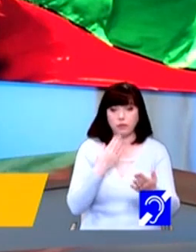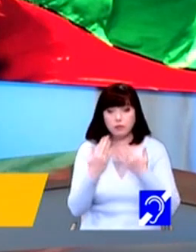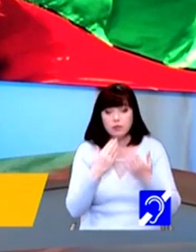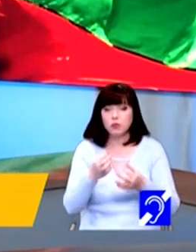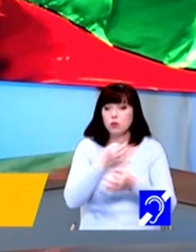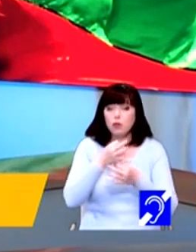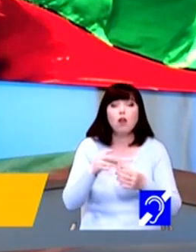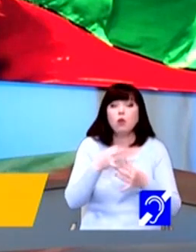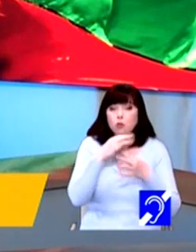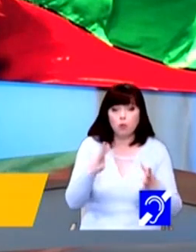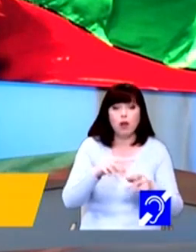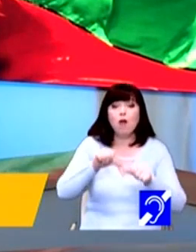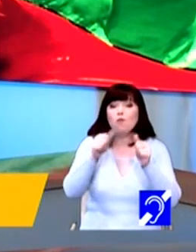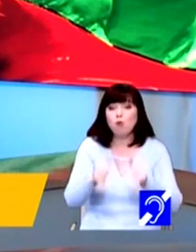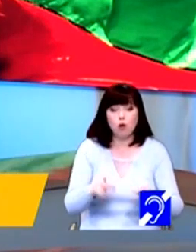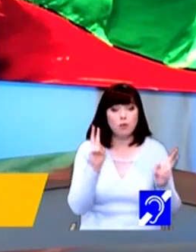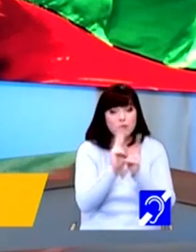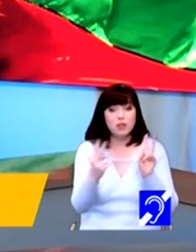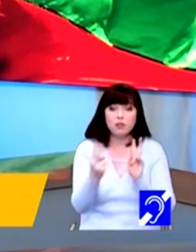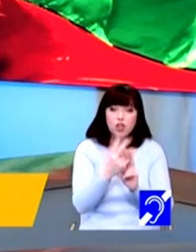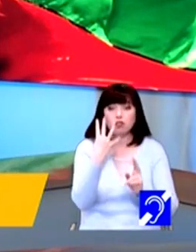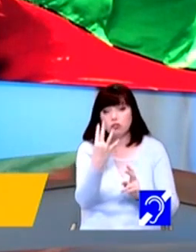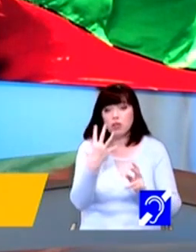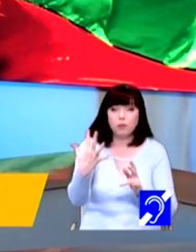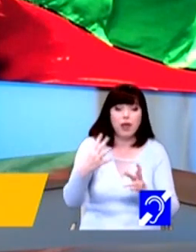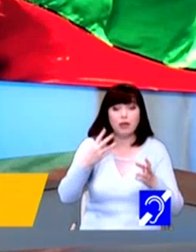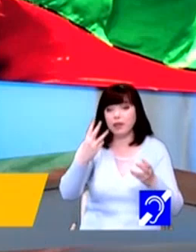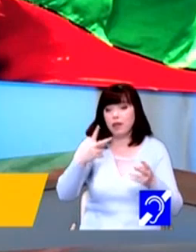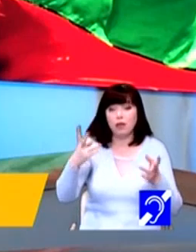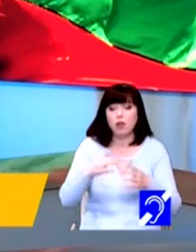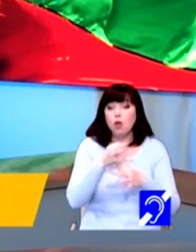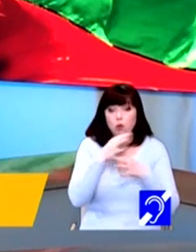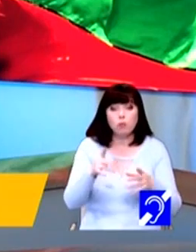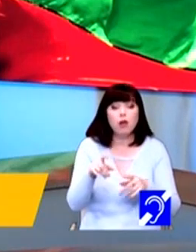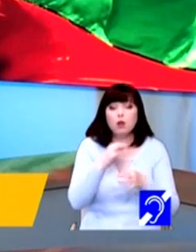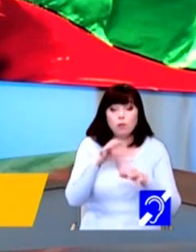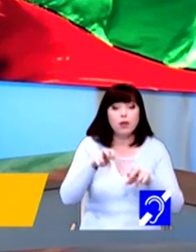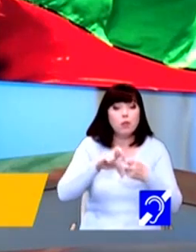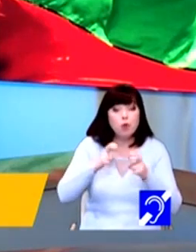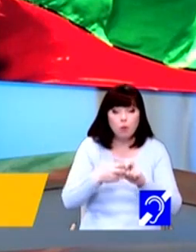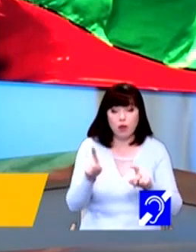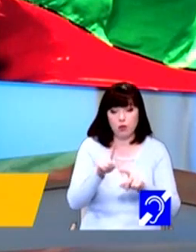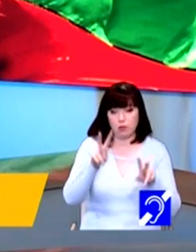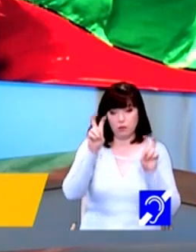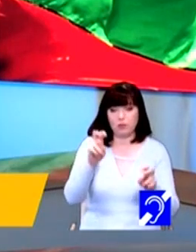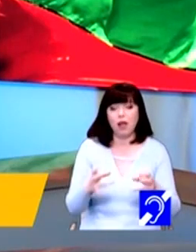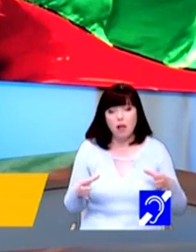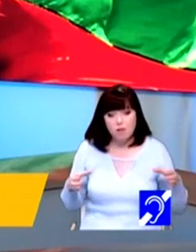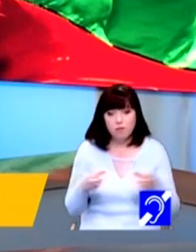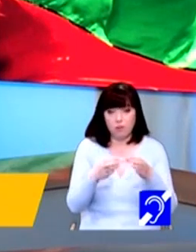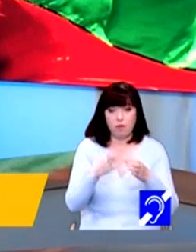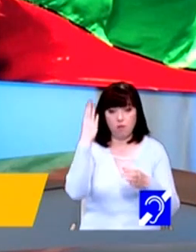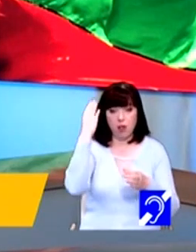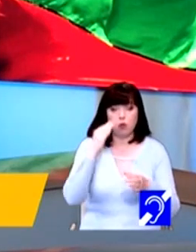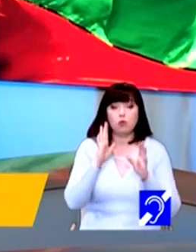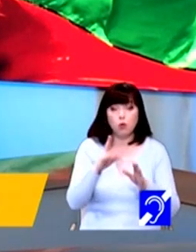toate formatele de negocieri existente și sunt hotărâte să soluționeze toate problemele în vederea reintegrării Republicii Moldova doar